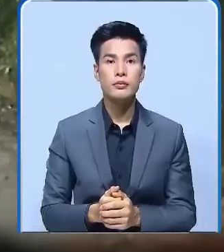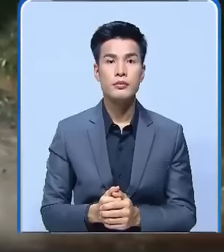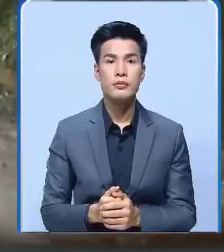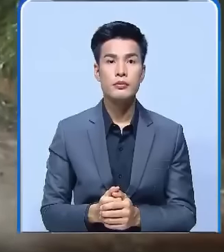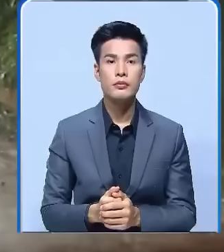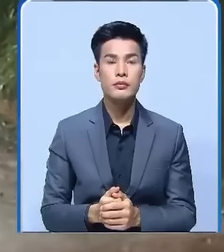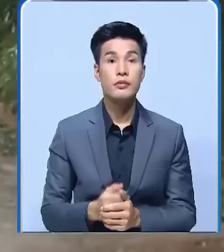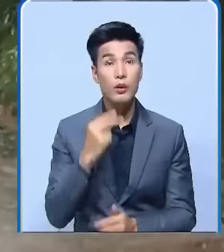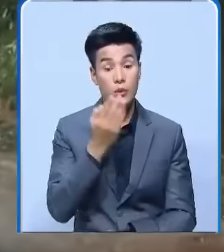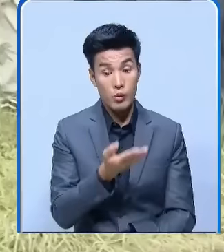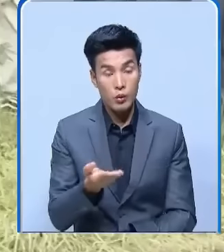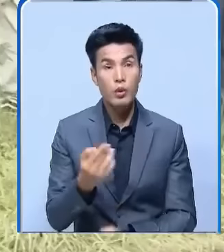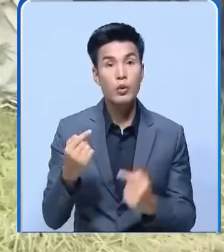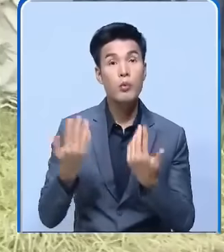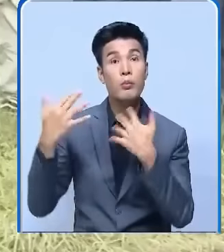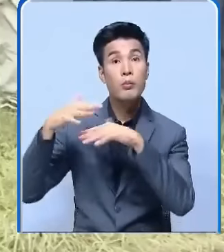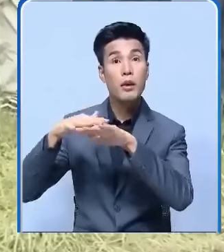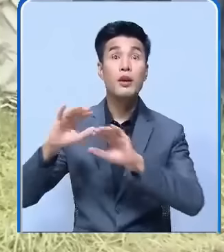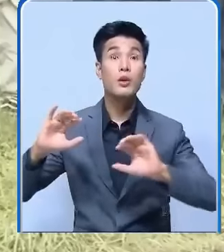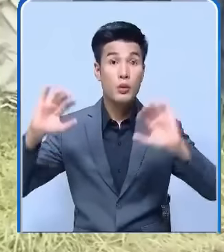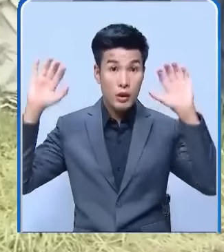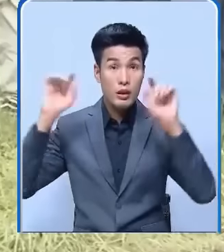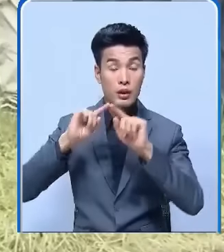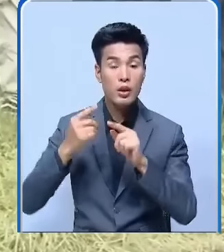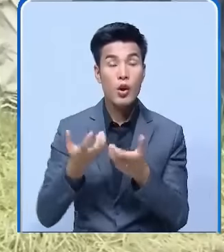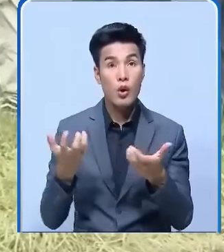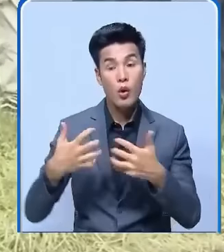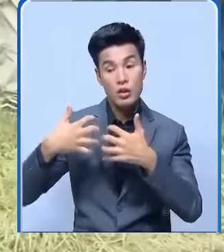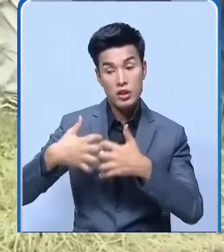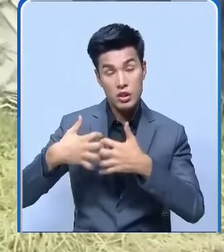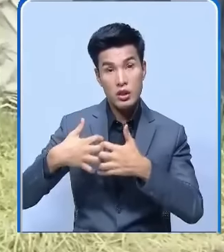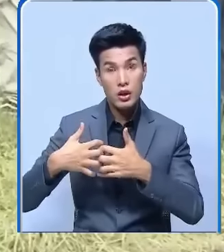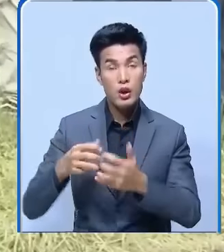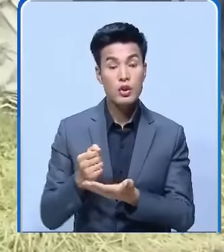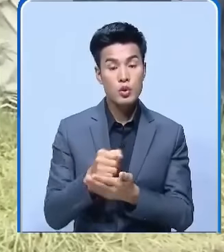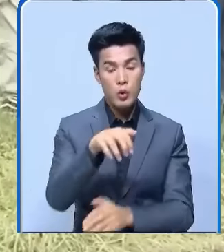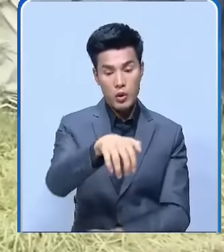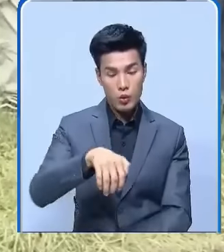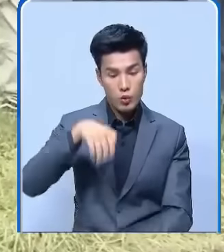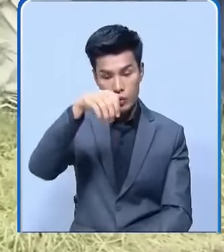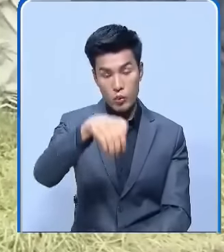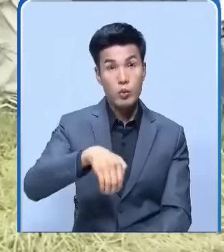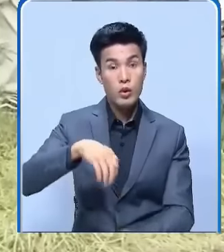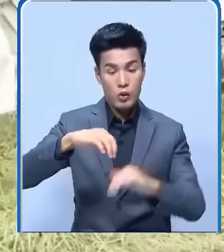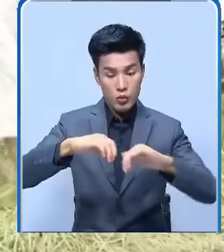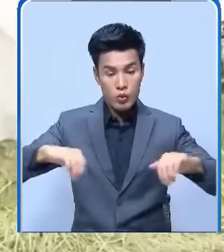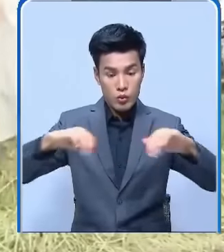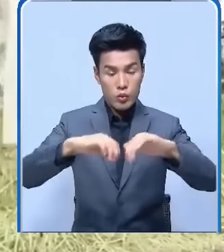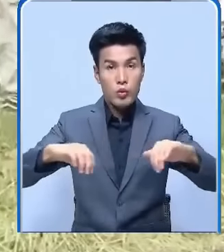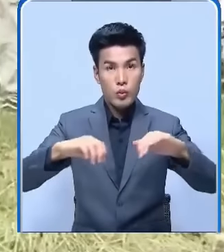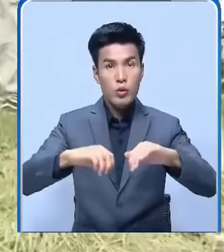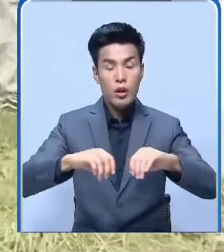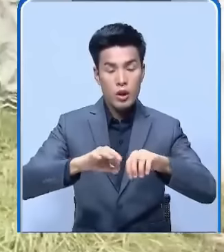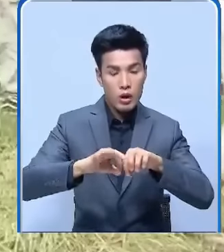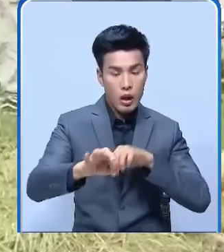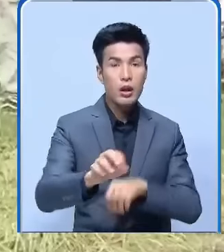ท่านผู้ชมครับส่วนการประสานกับหน่วยงานที่เกี่ยวข้องในการนำเครื่องจักรหนักมาเปิดเส้นทางที่ดินไหลทับเส้นทางครับจำนวน 1.9 กิโลเมตร